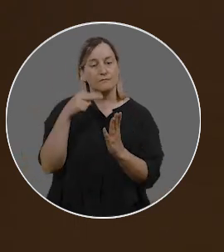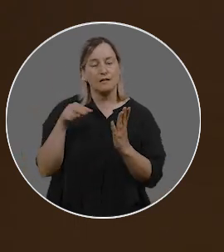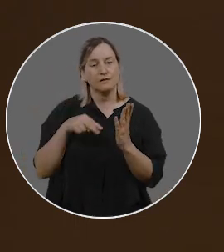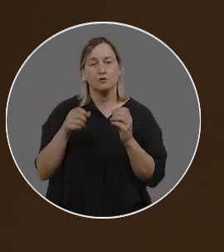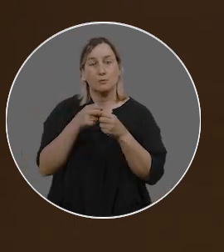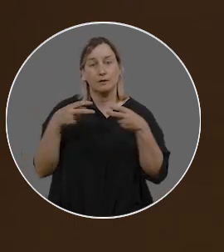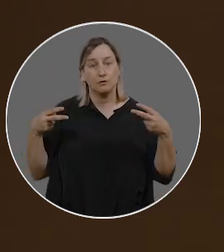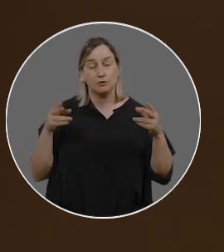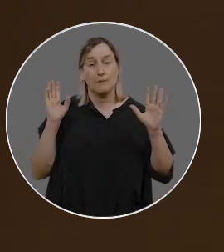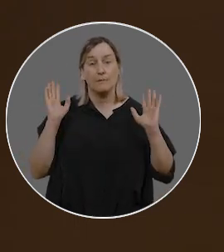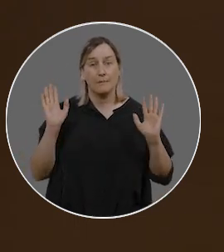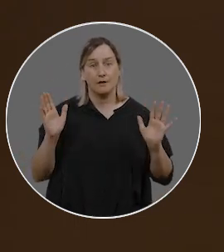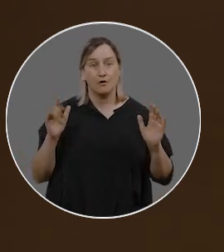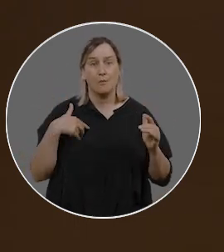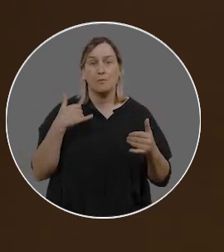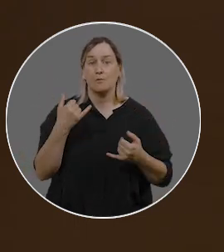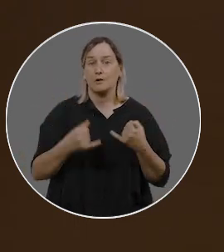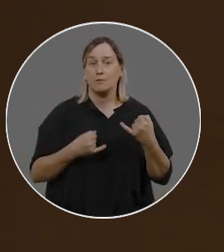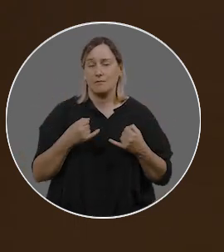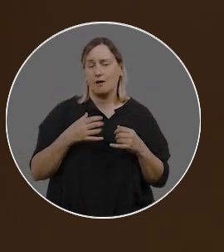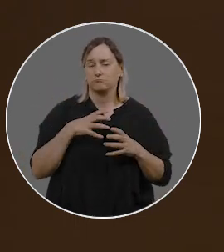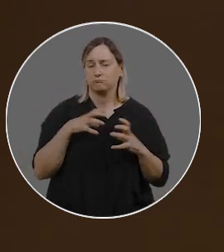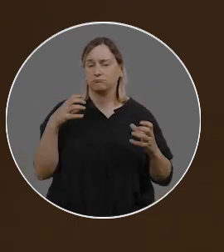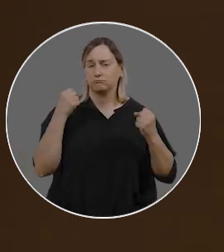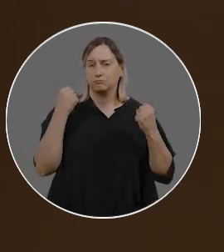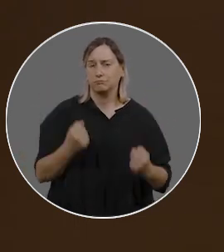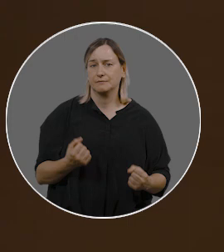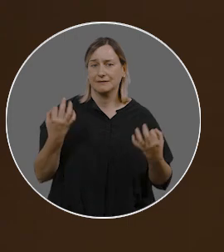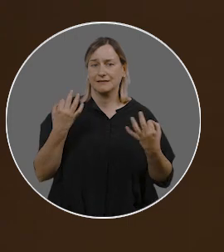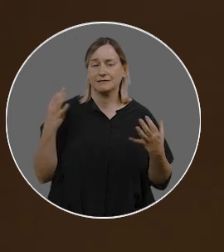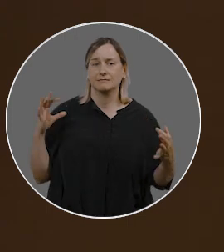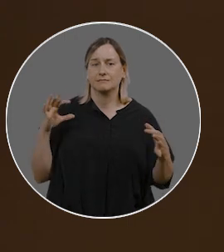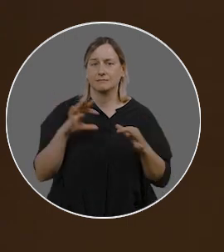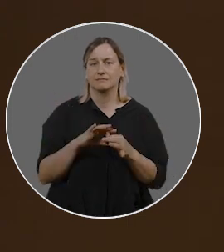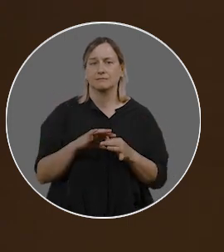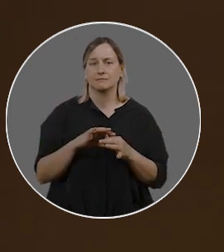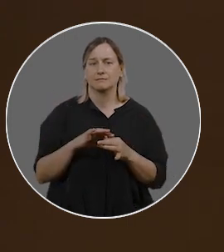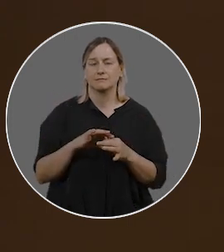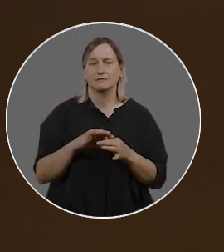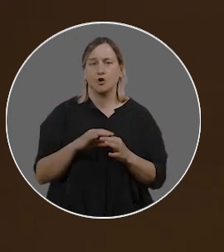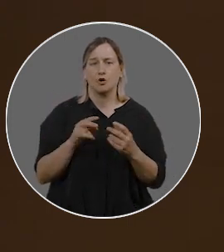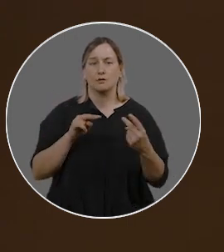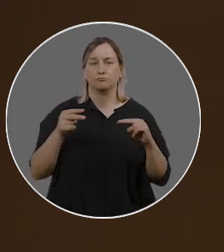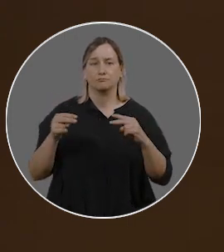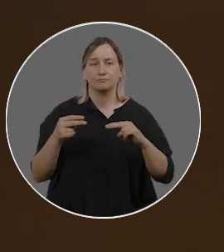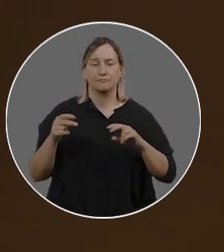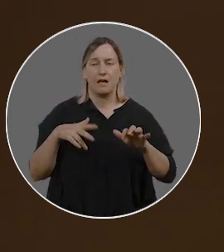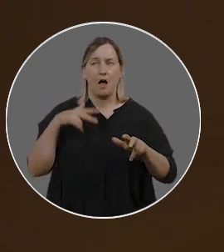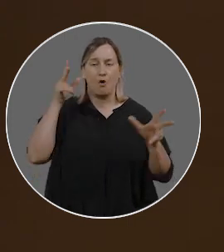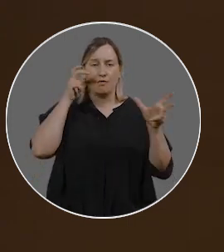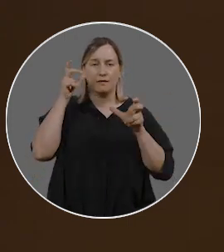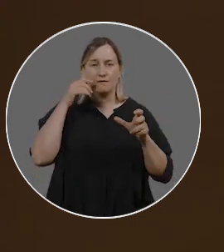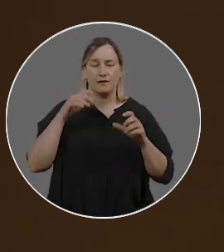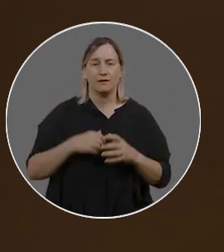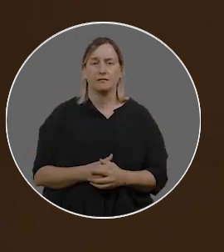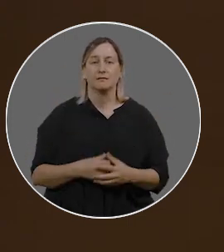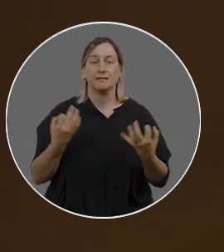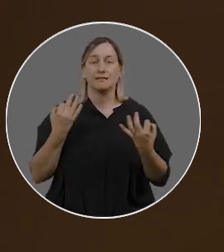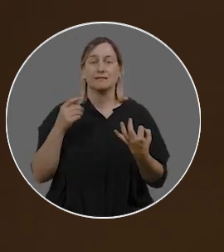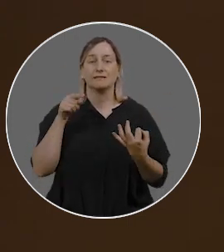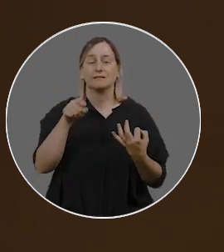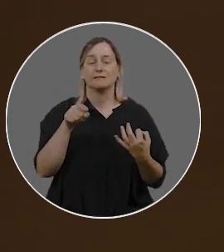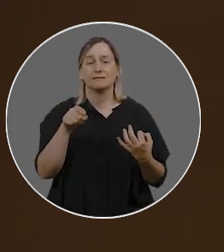subtítols, però hi ha un problema molt greu que està associat amb aquesta transcripció auditiva textual, que és